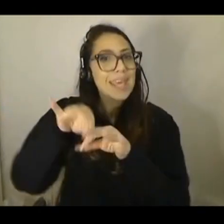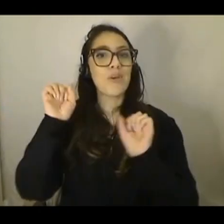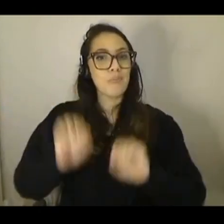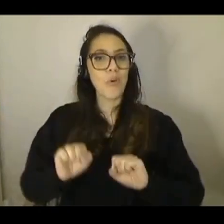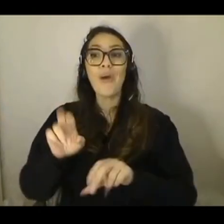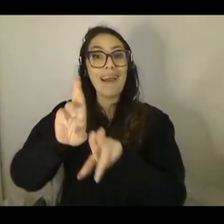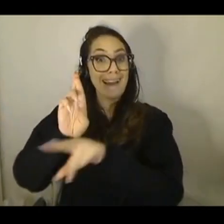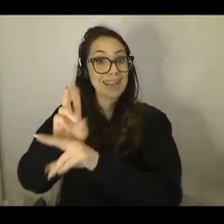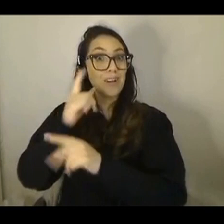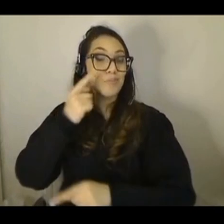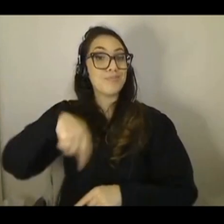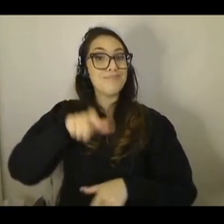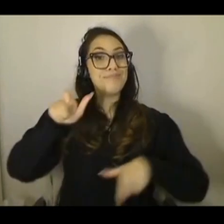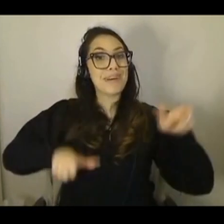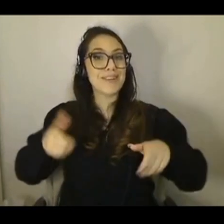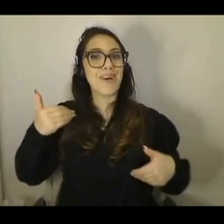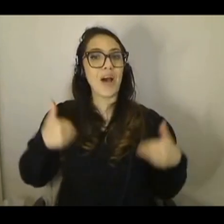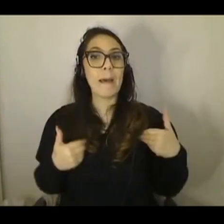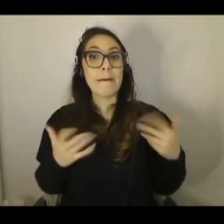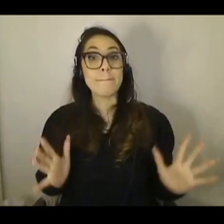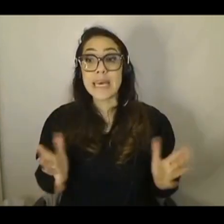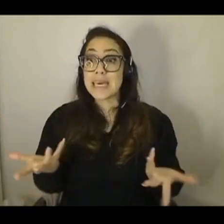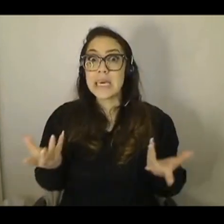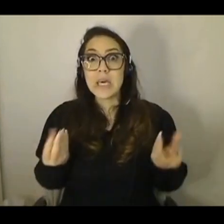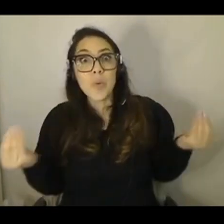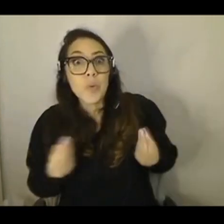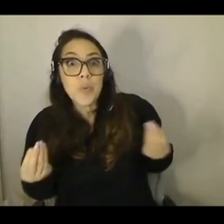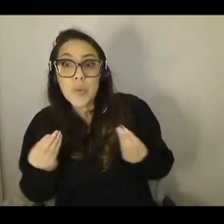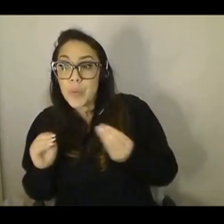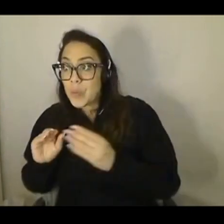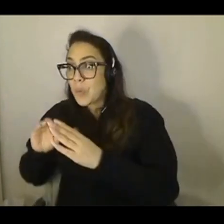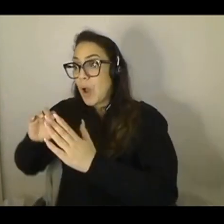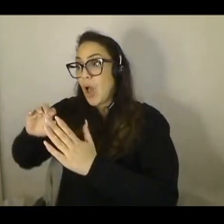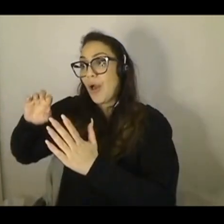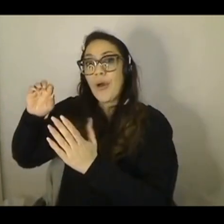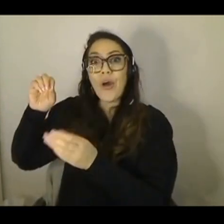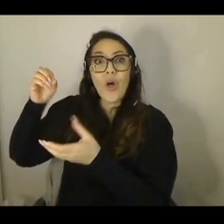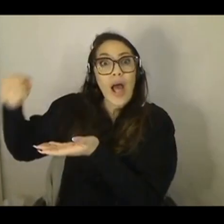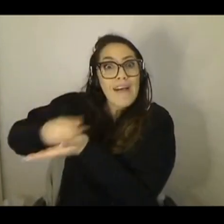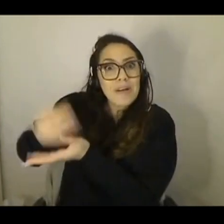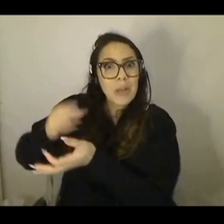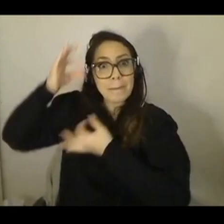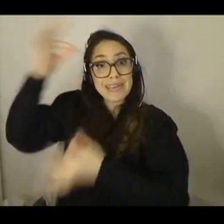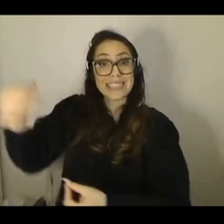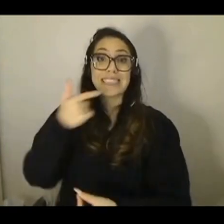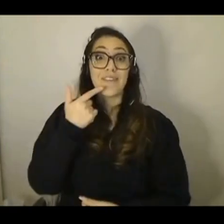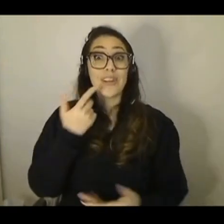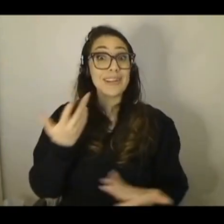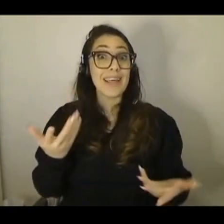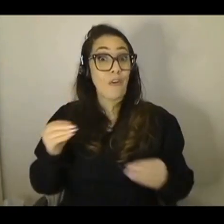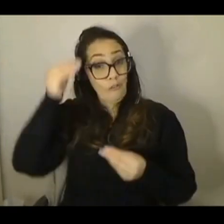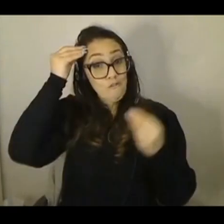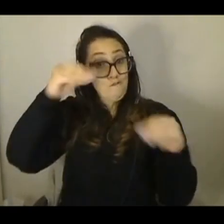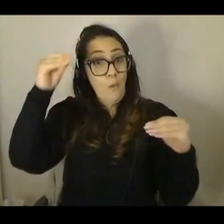réservées. Mais il n'y avait pas de base de données derrière et donc il y avait énormément de fraudes et donc beaucoup de gens téléchargeaient cette carte qui est quand même assez facile